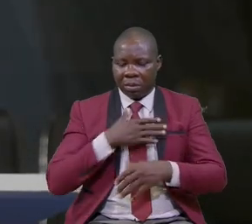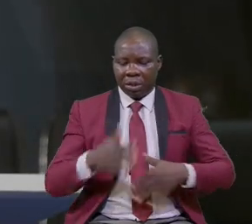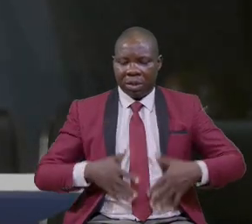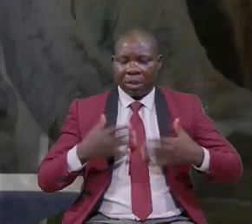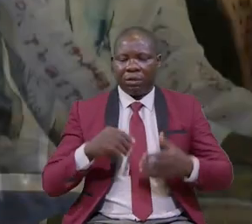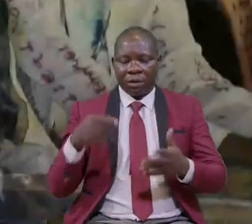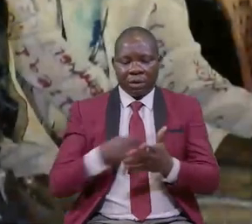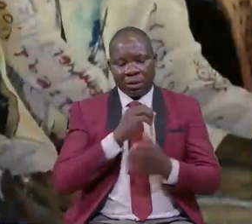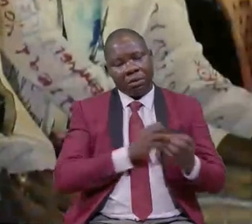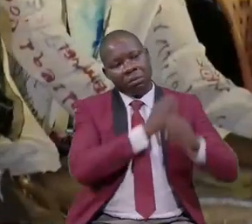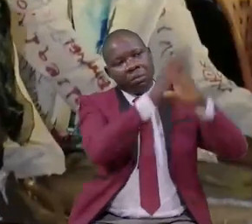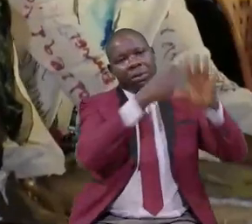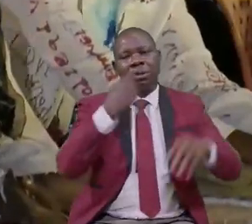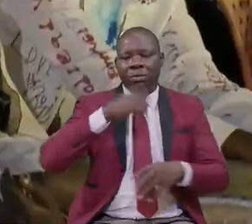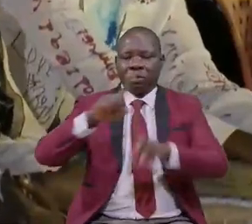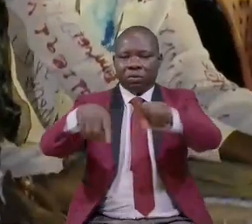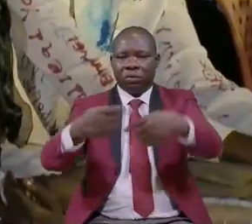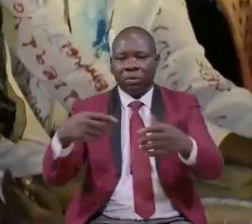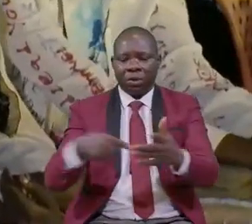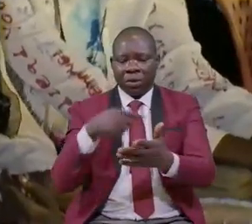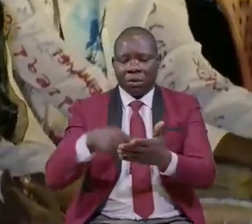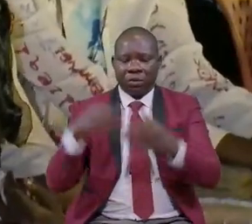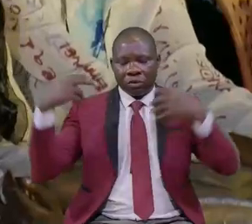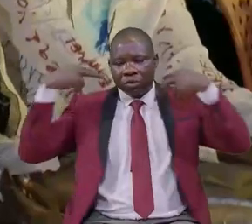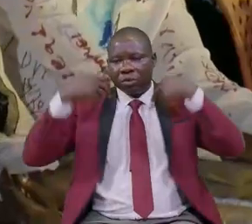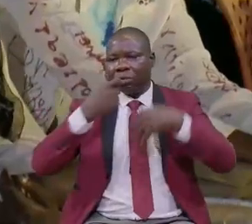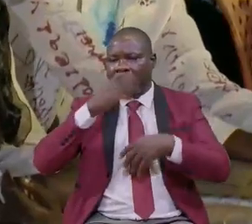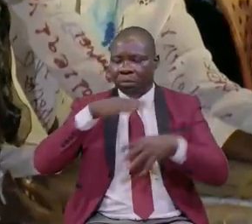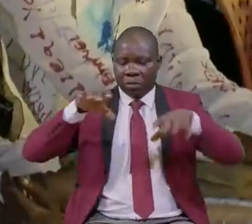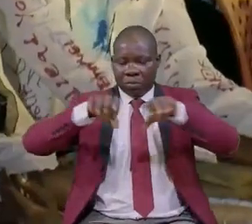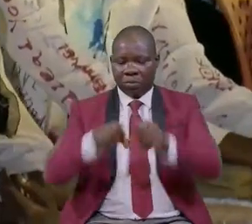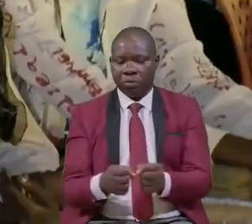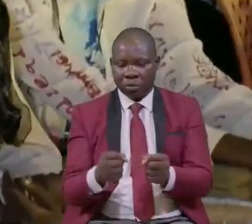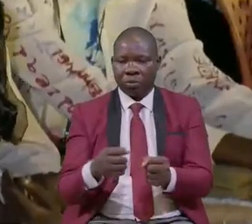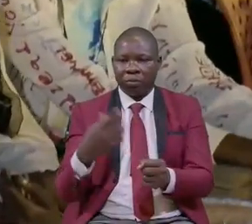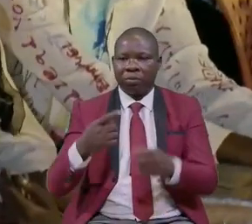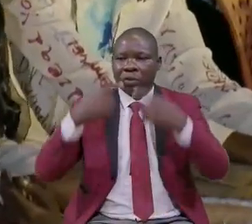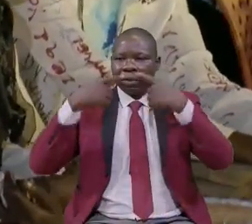doit partir. Ce joug doit être brisé de ma vie.